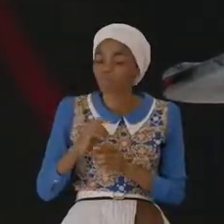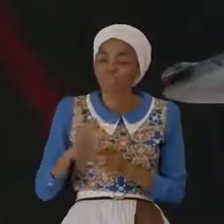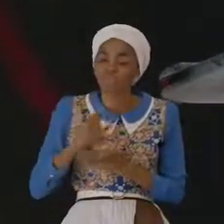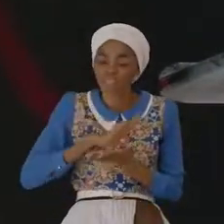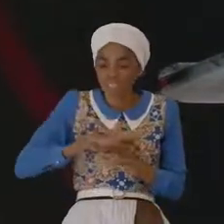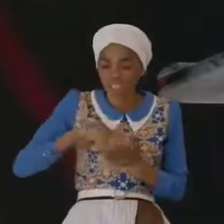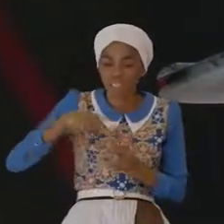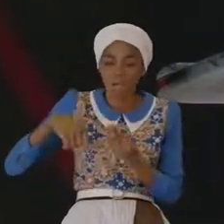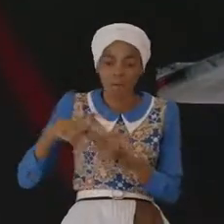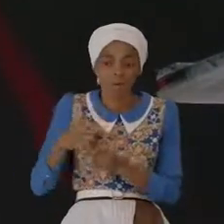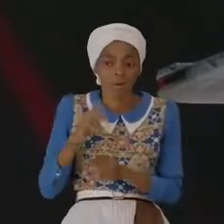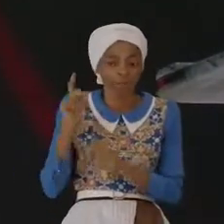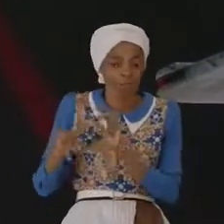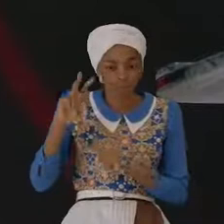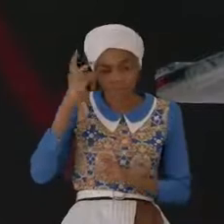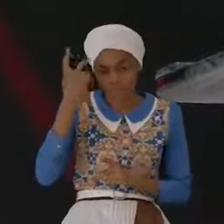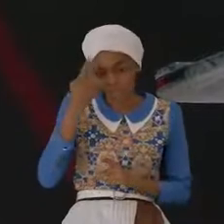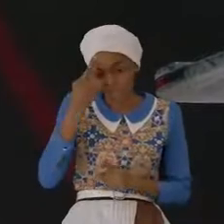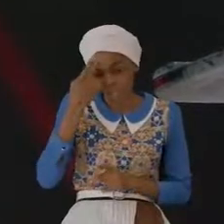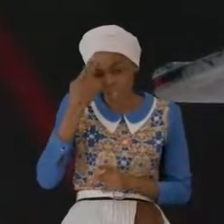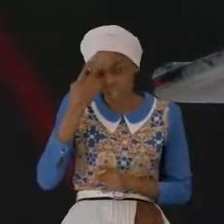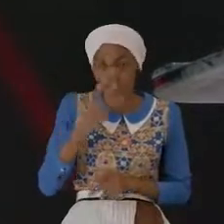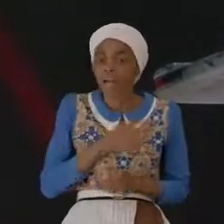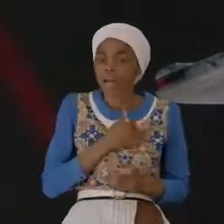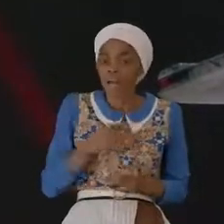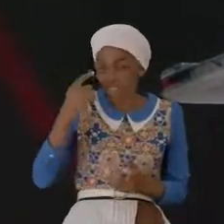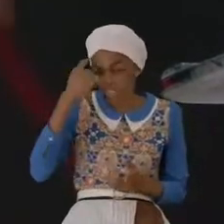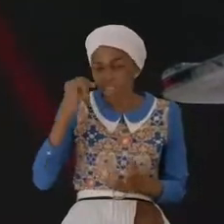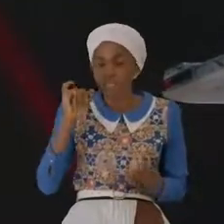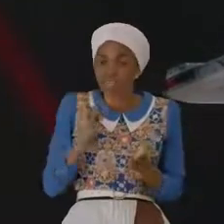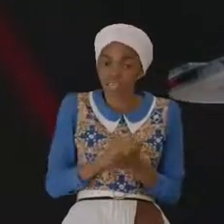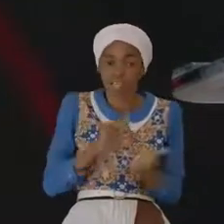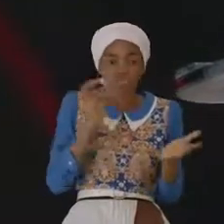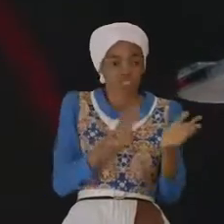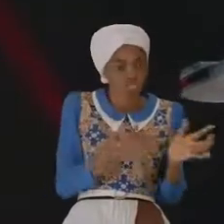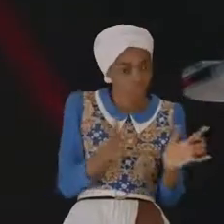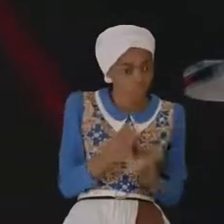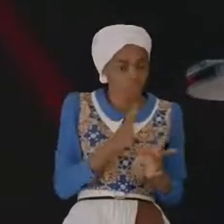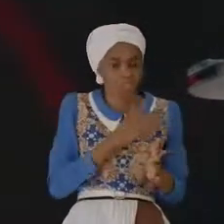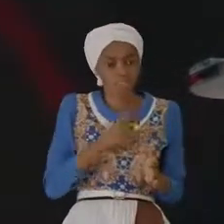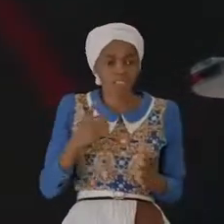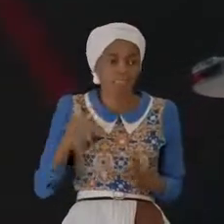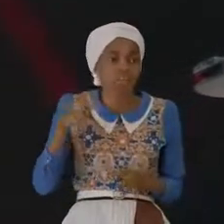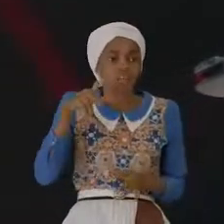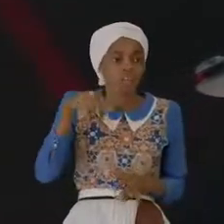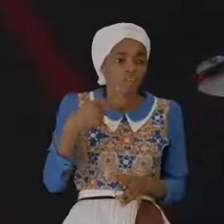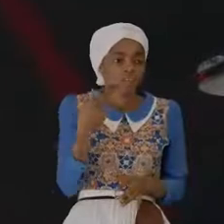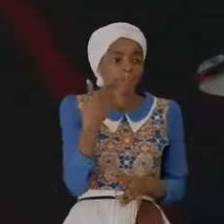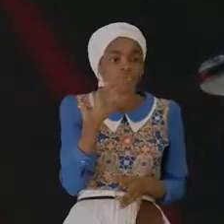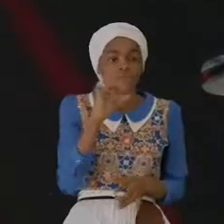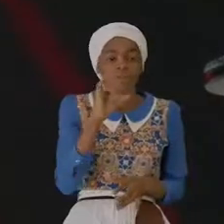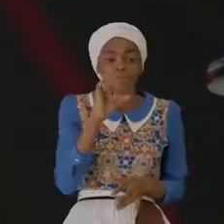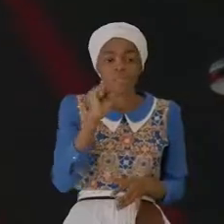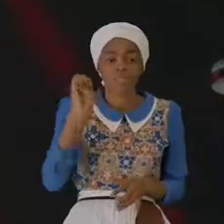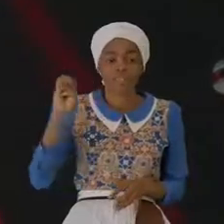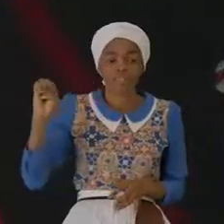doucement et bonnement, les gens vont comprendre que Christ et les pharisiens nous